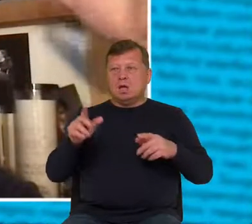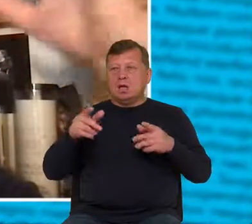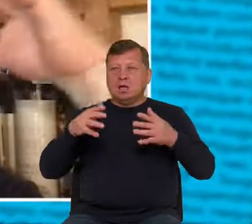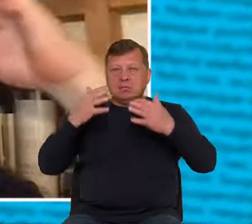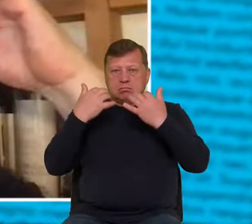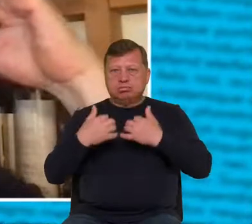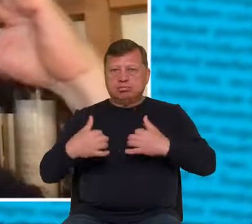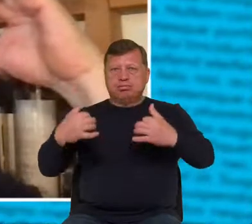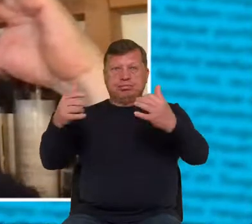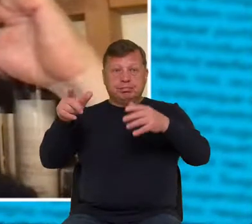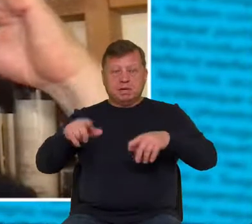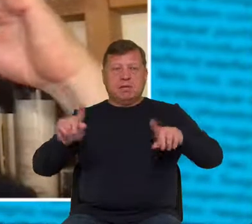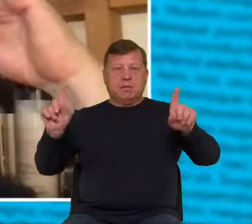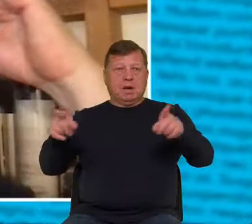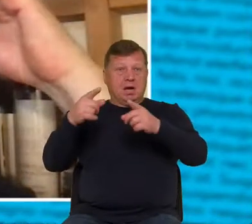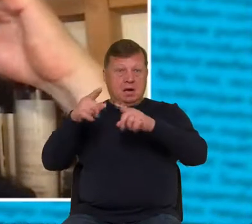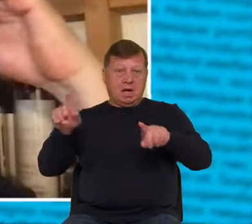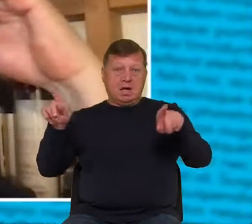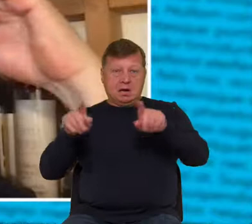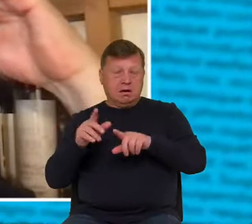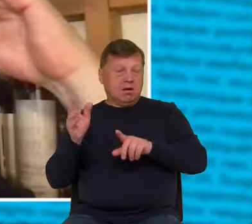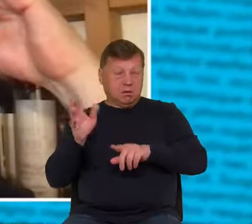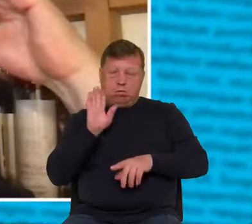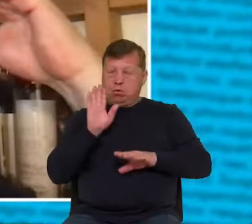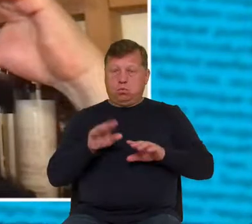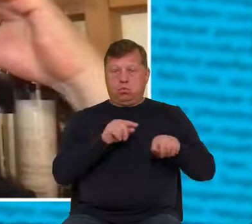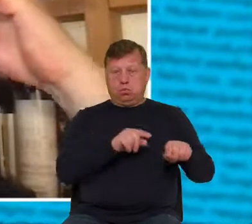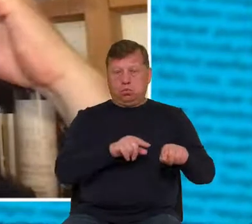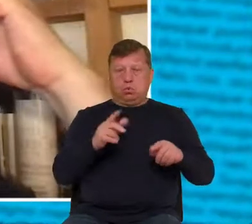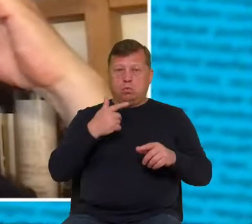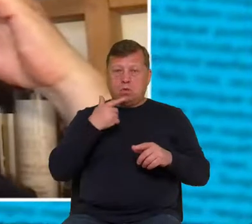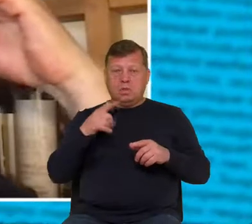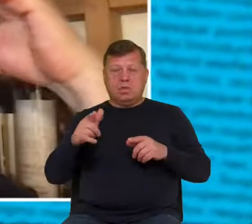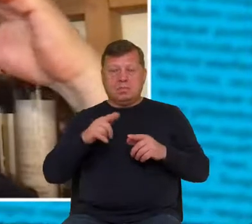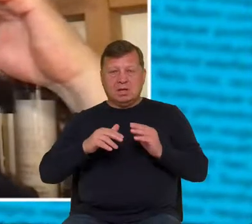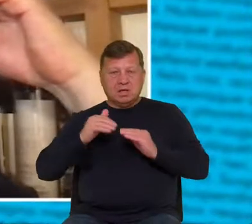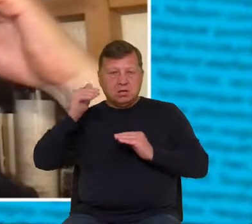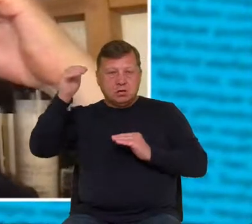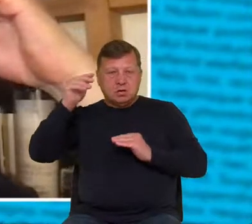Mamy niskie dźwięki, wysokie, mamy kontrpunkty.